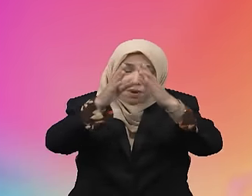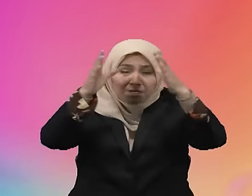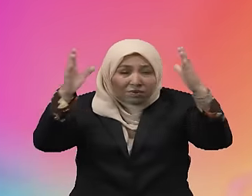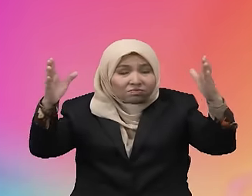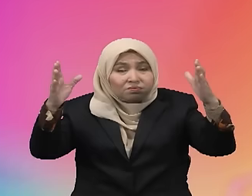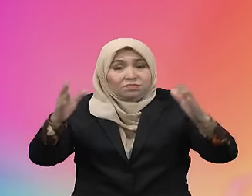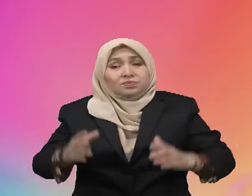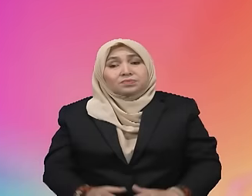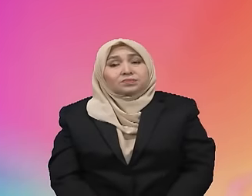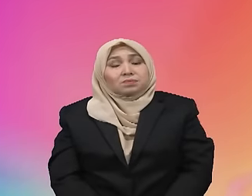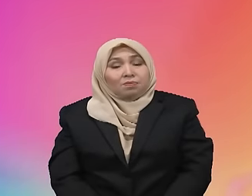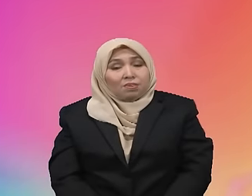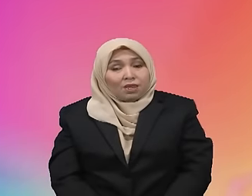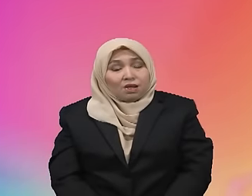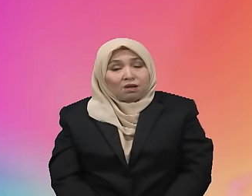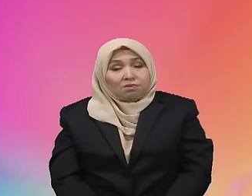akbar.